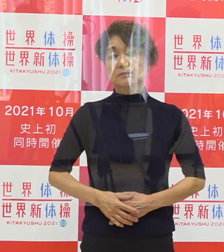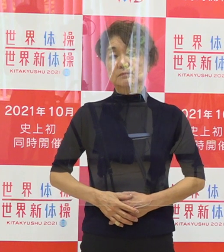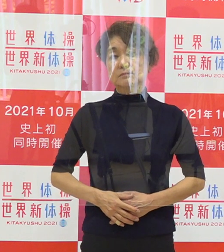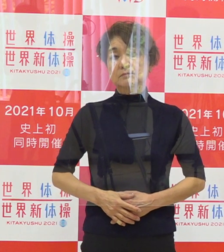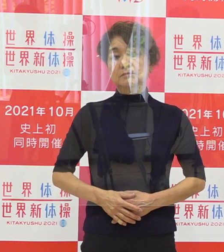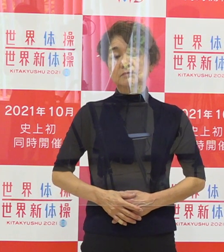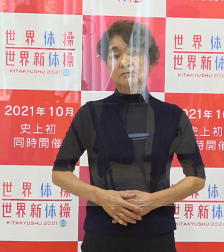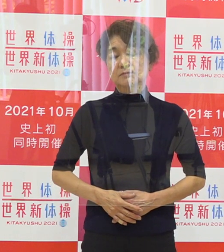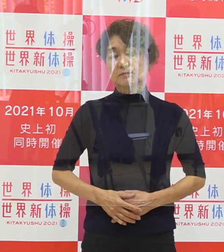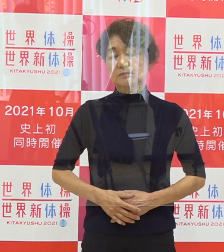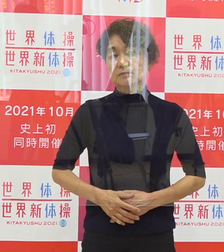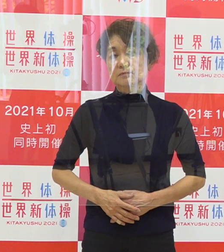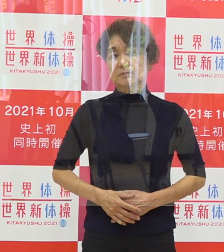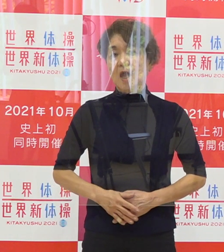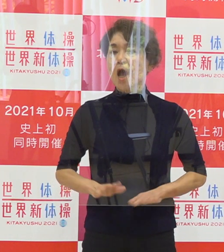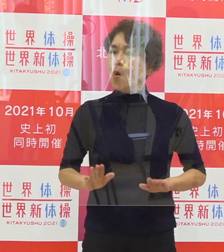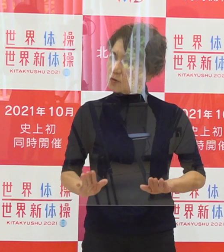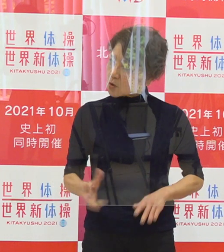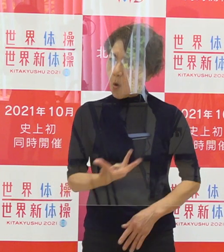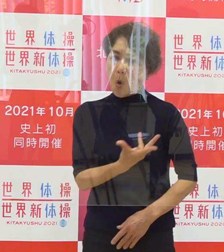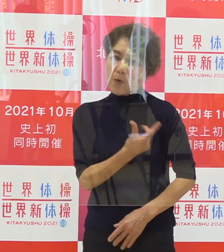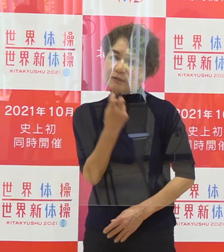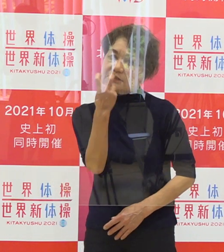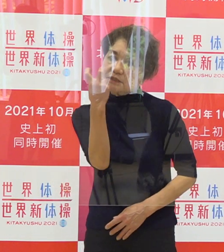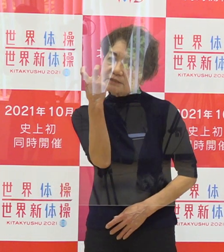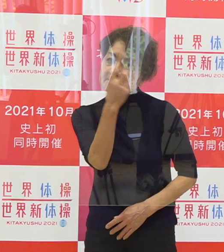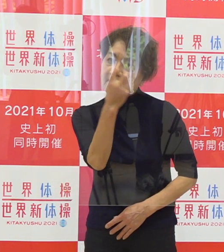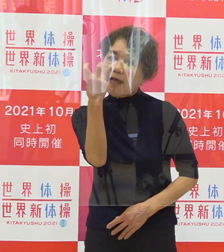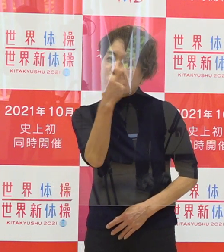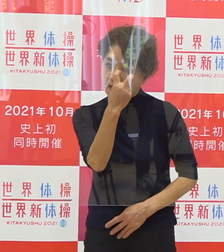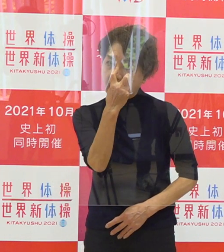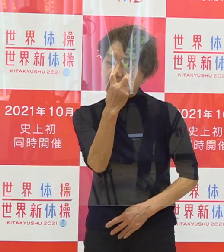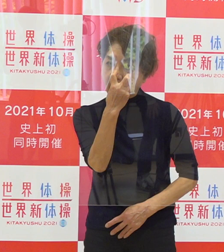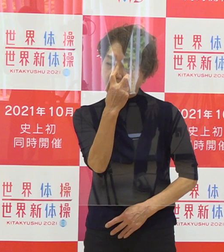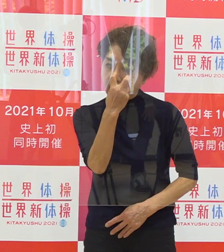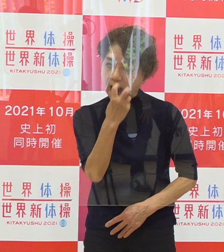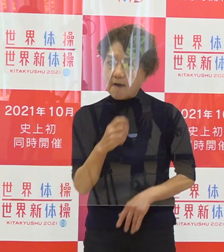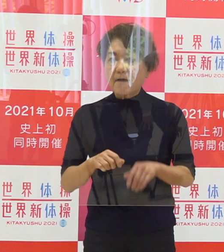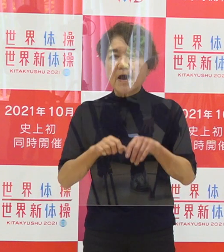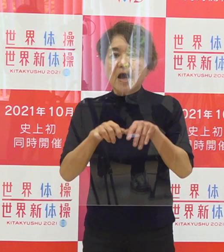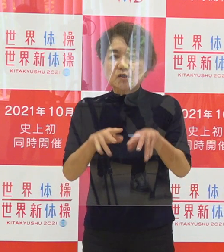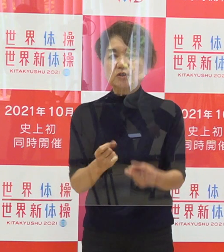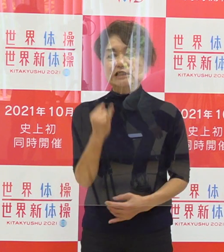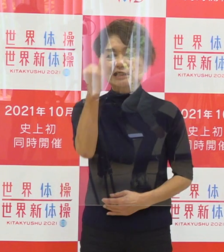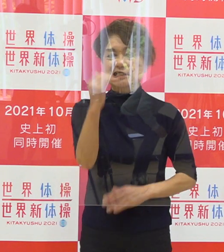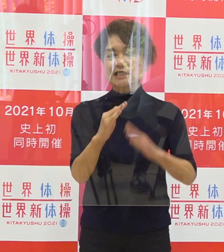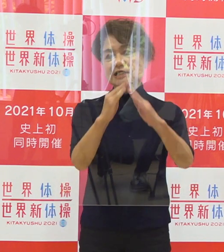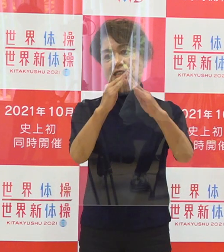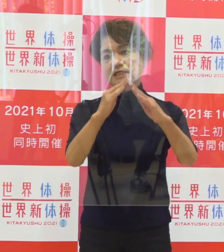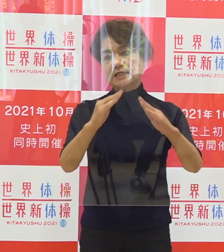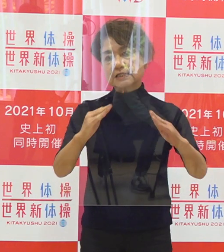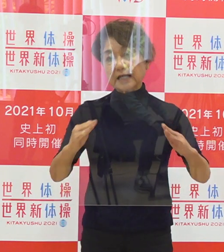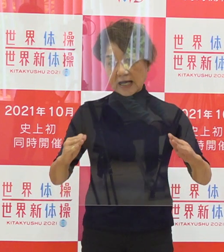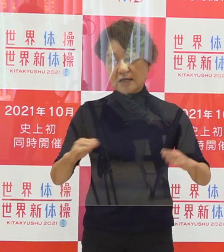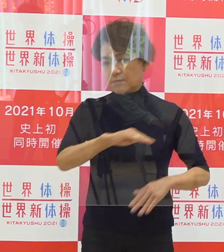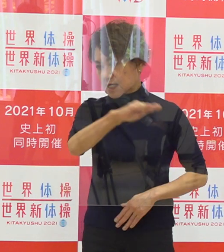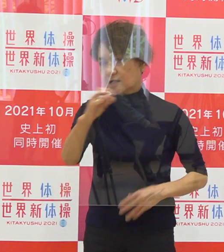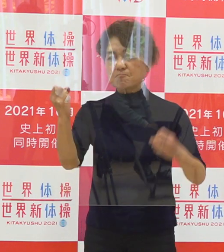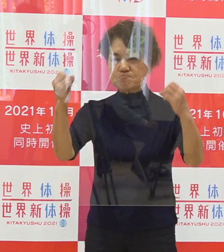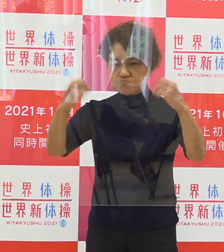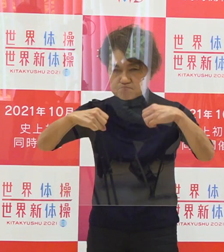本来このワクチン検査のパッケージをですね、組織委員会全会一致の賛同のもと